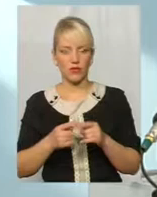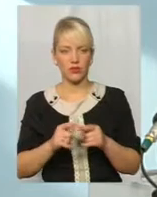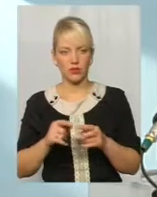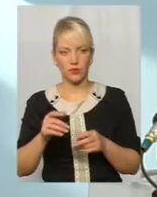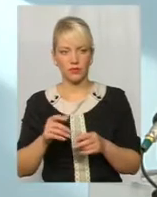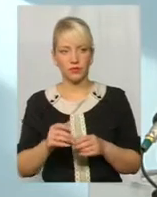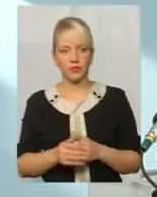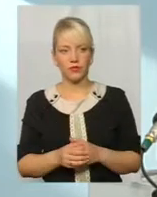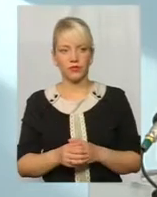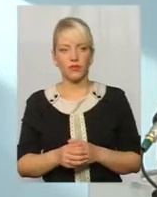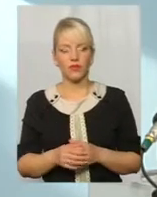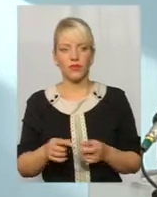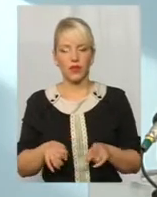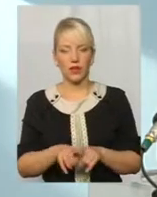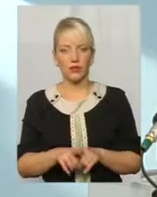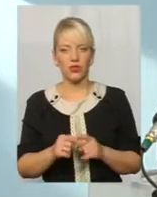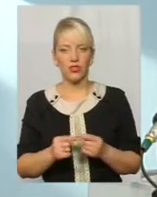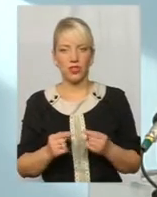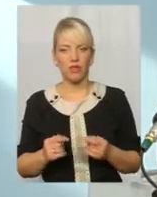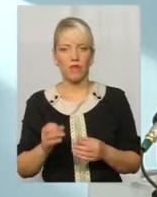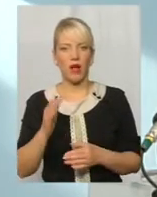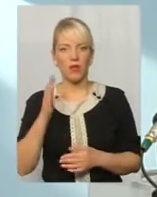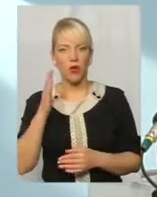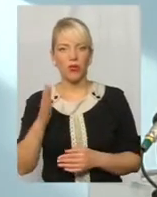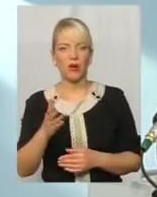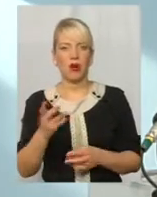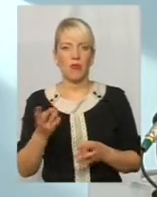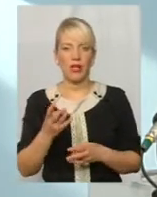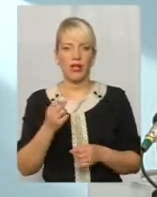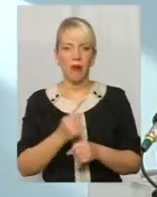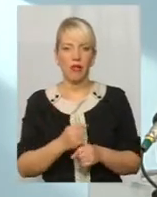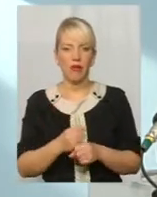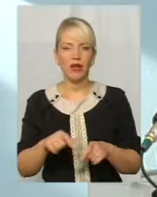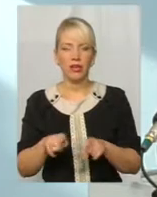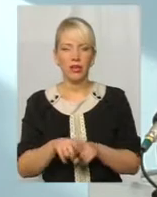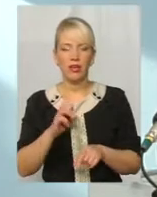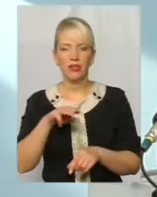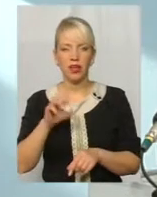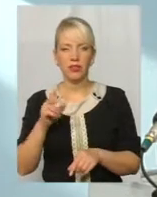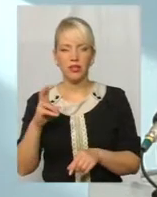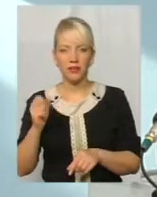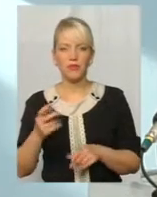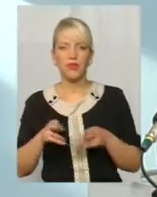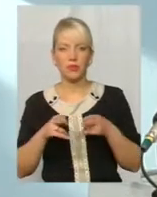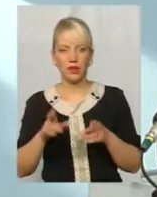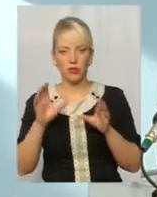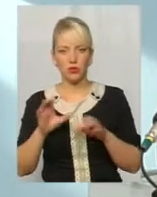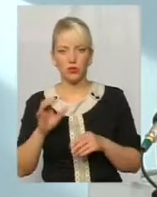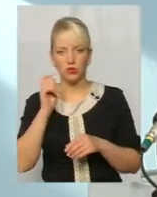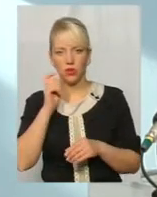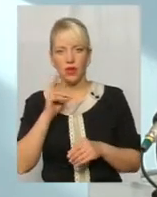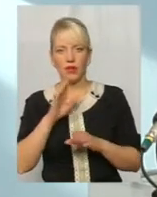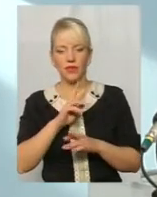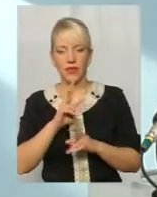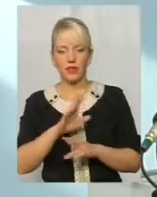цю інформацію. Саме таким чином і в майбутньому має запрацювати така стаття Кримінального кодексу України, як незаконне